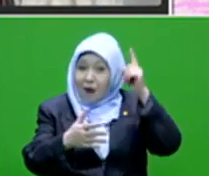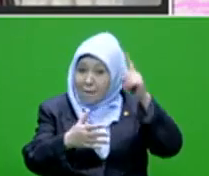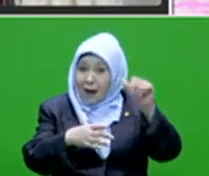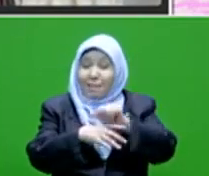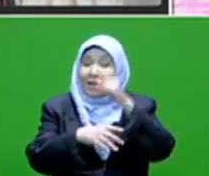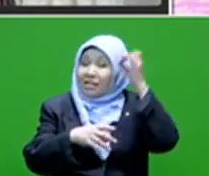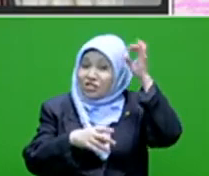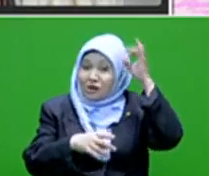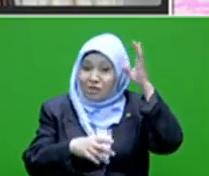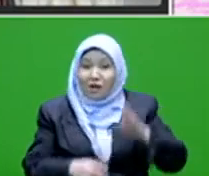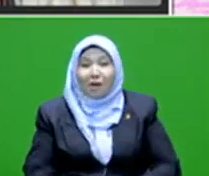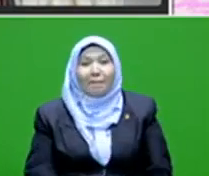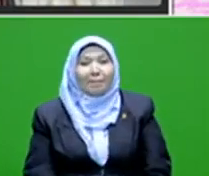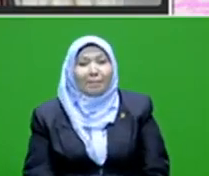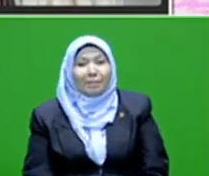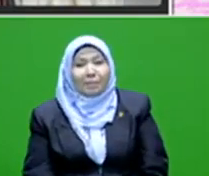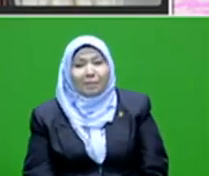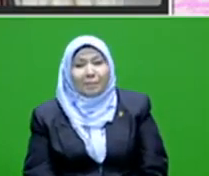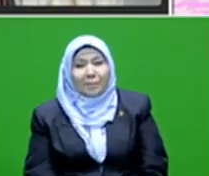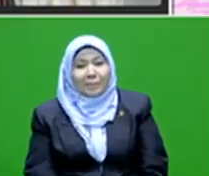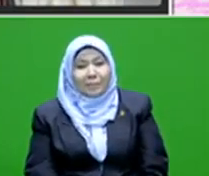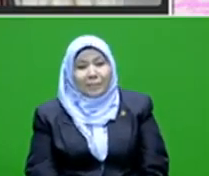insya-Allah. Insya-Allah.